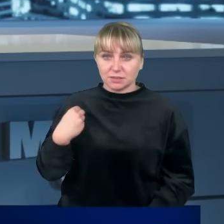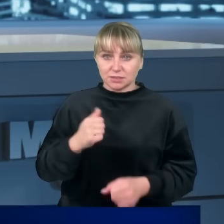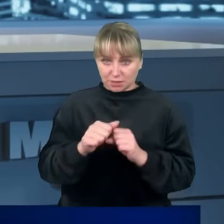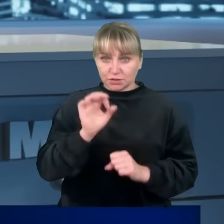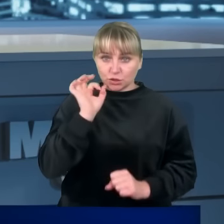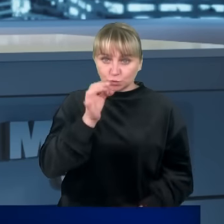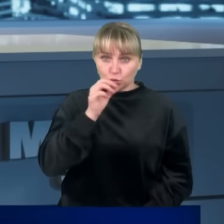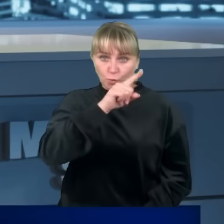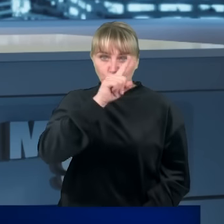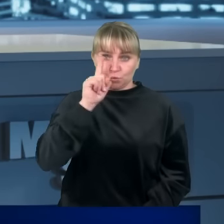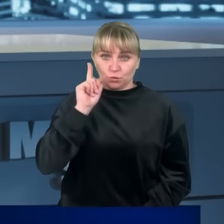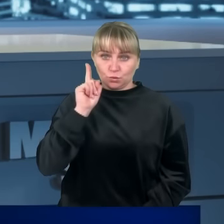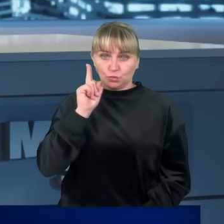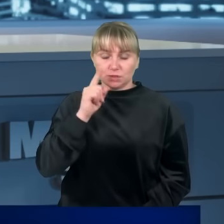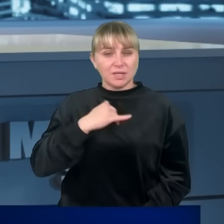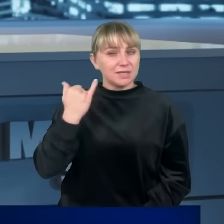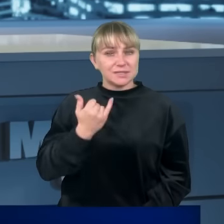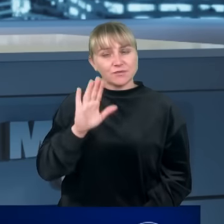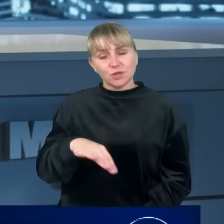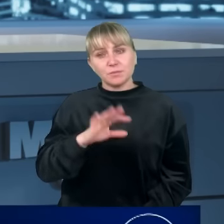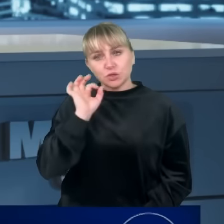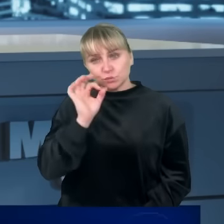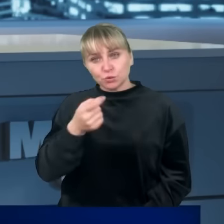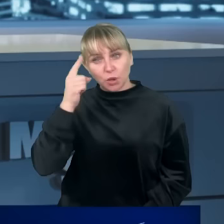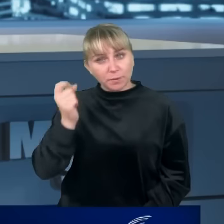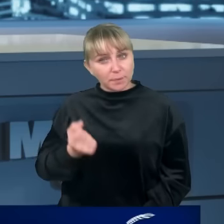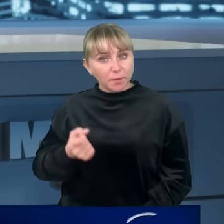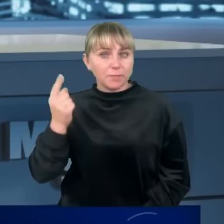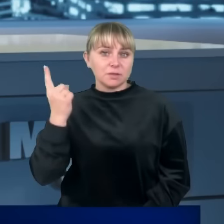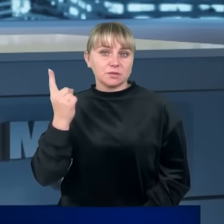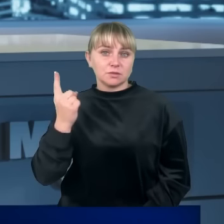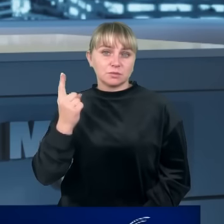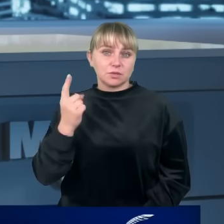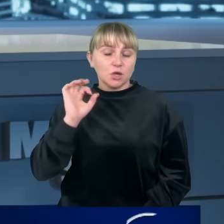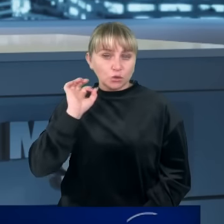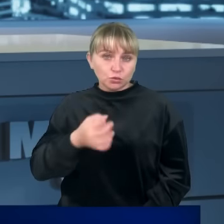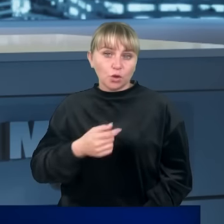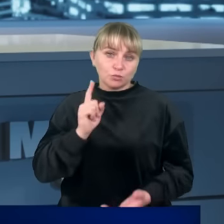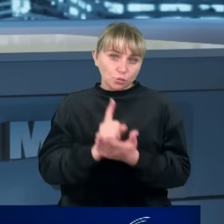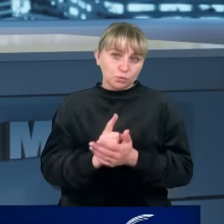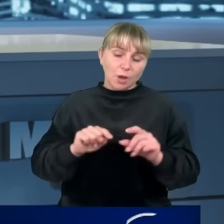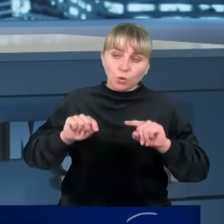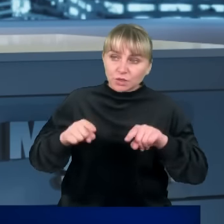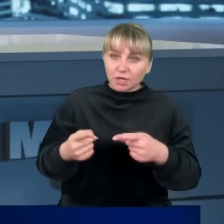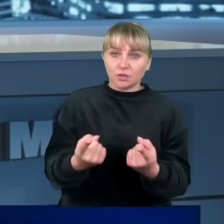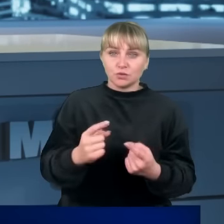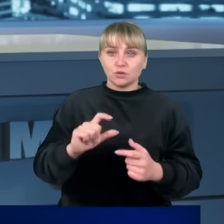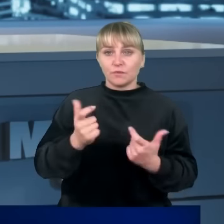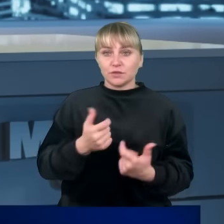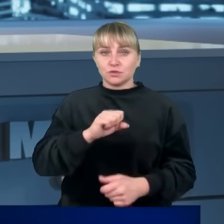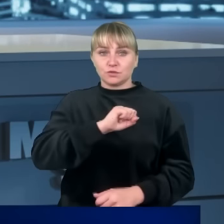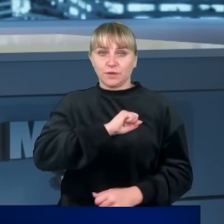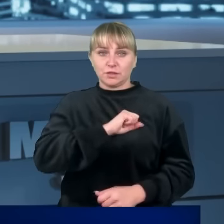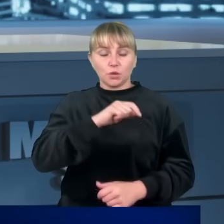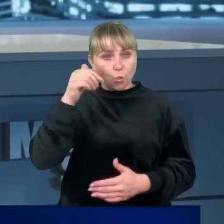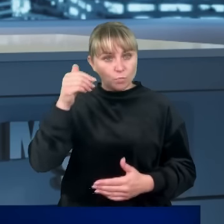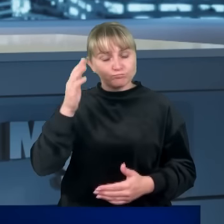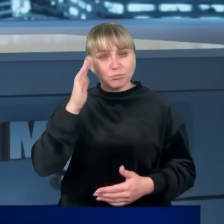dobre, takie fajne pomysły. Zawsze, żeby zorganizować coś fajnego, to zawsze umieliśmy się